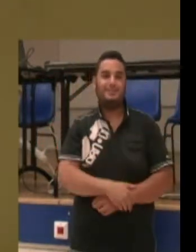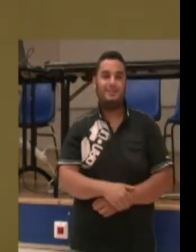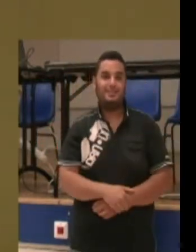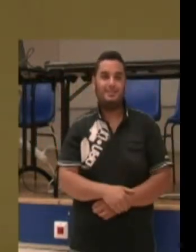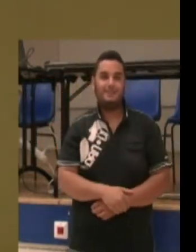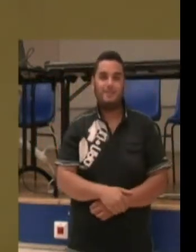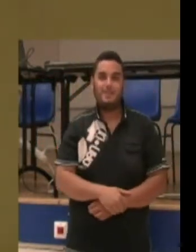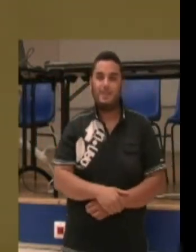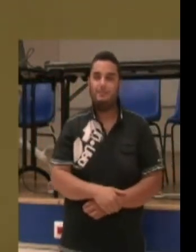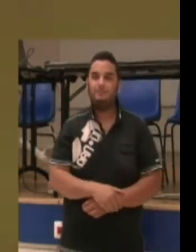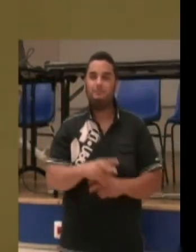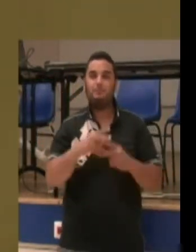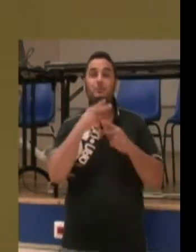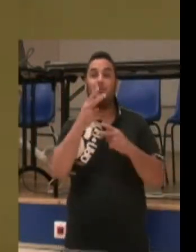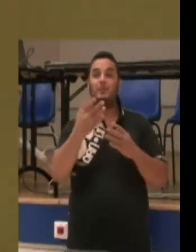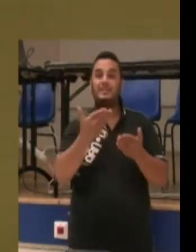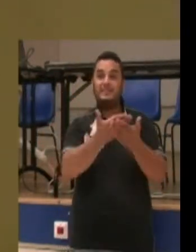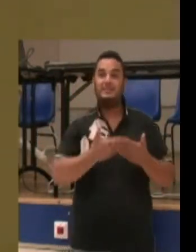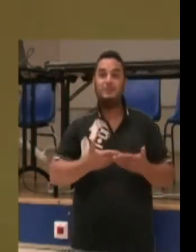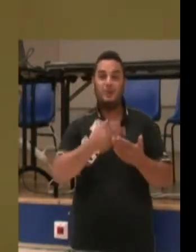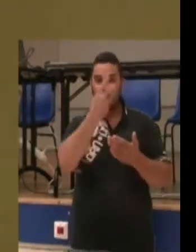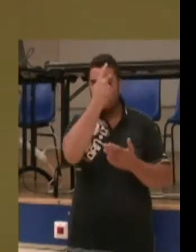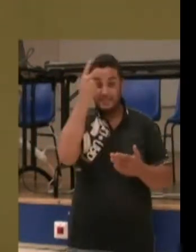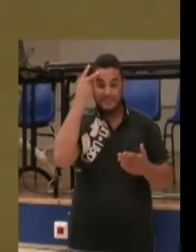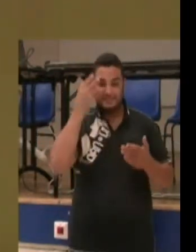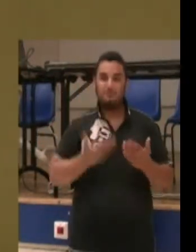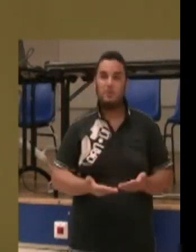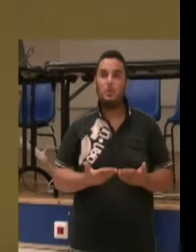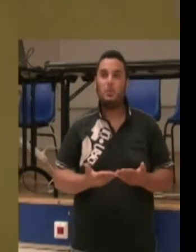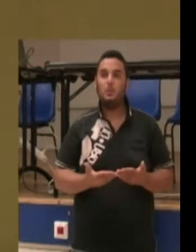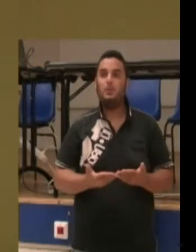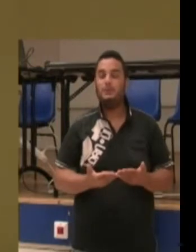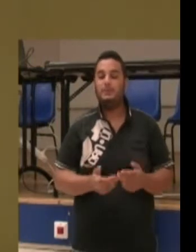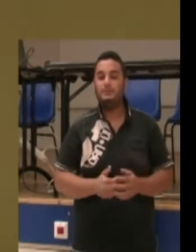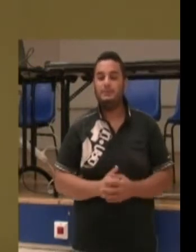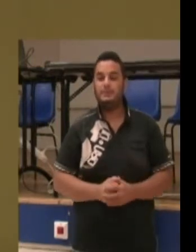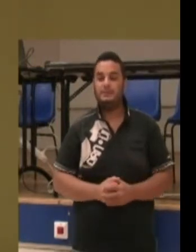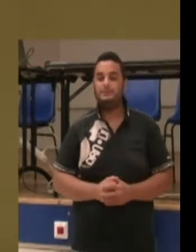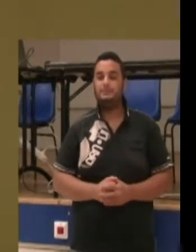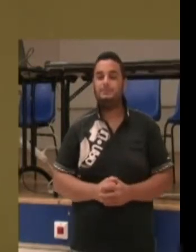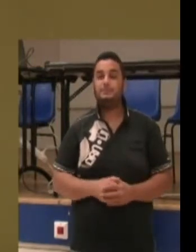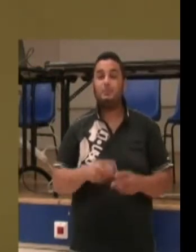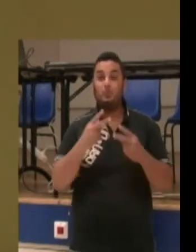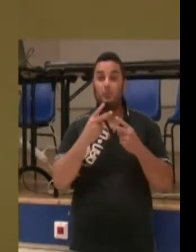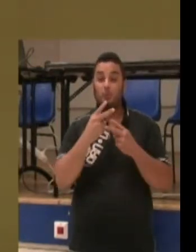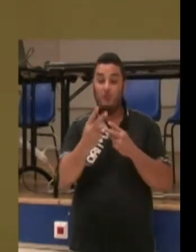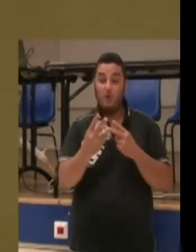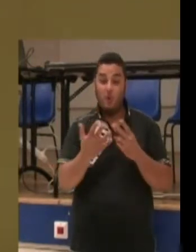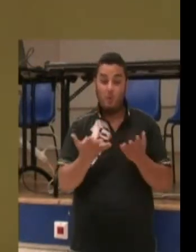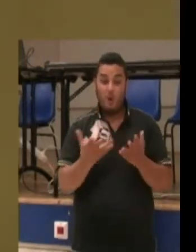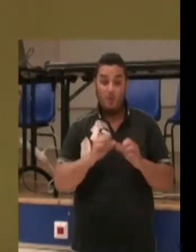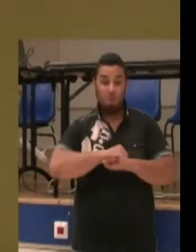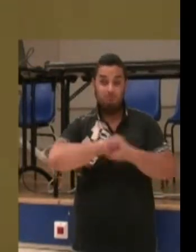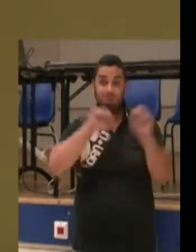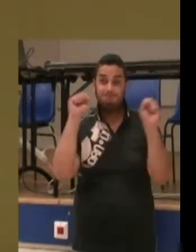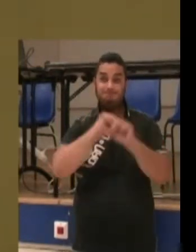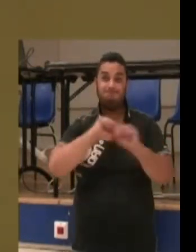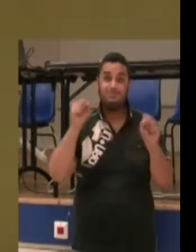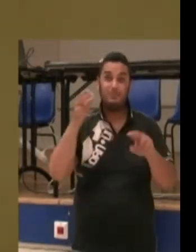Devant la situation en Palestine actuelle, devant ces bombardements